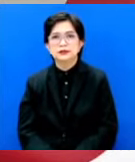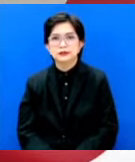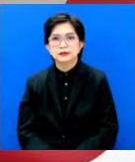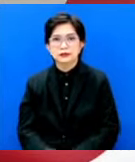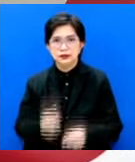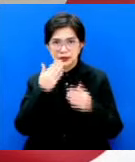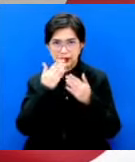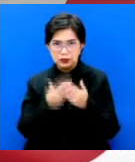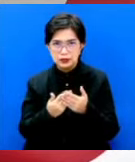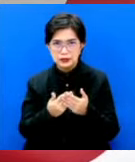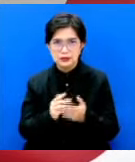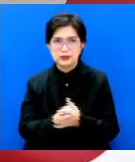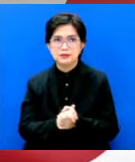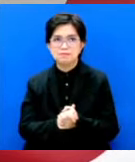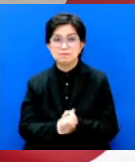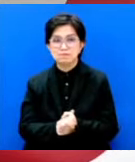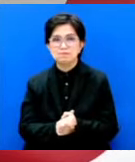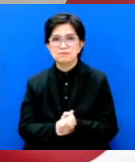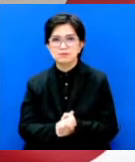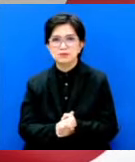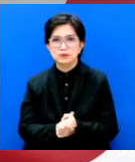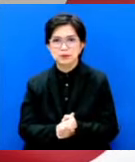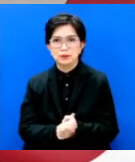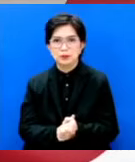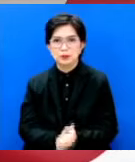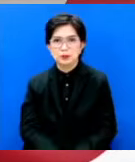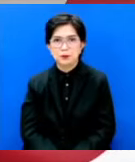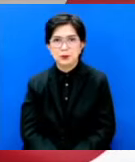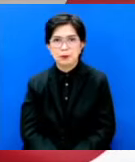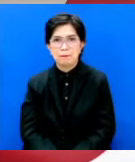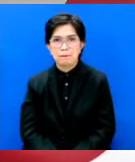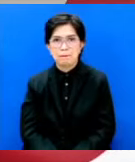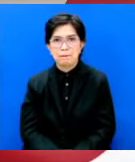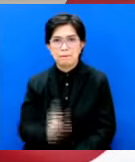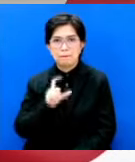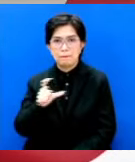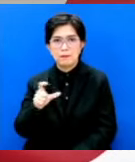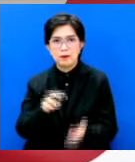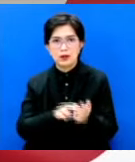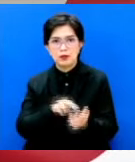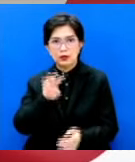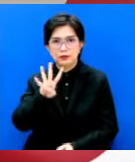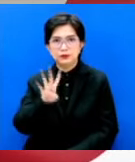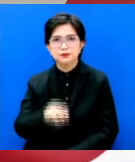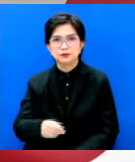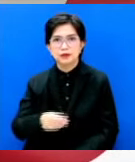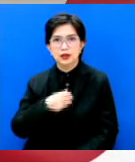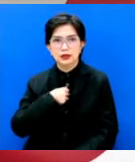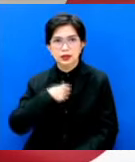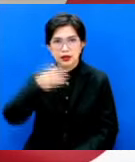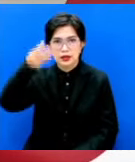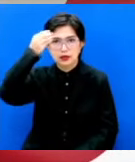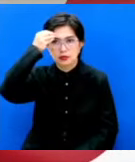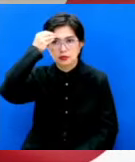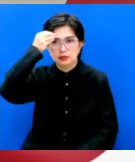Oke,terimakasih.eeuntukpasangankandidat nomor4.Sayatahudia